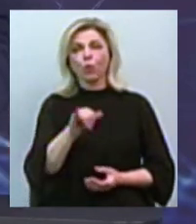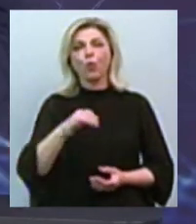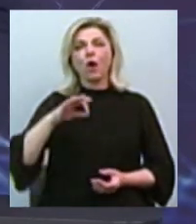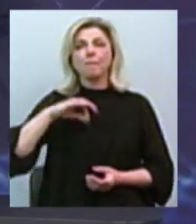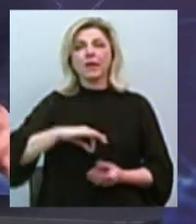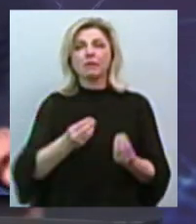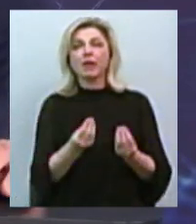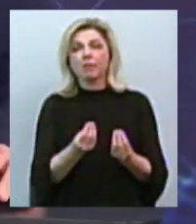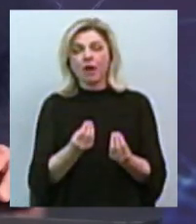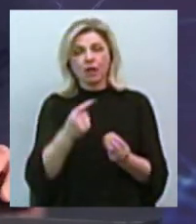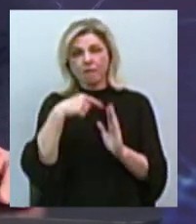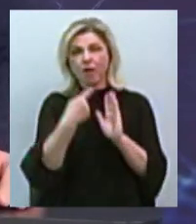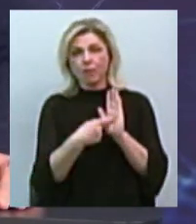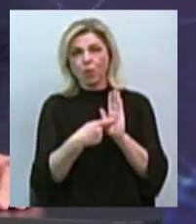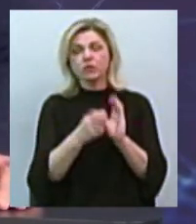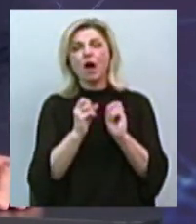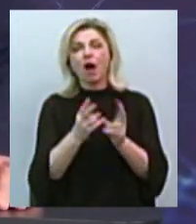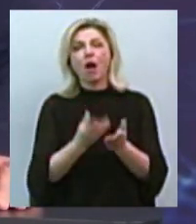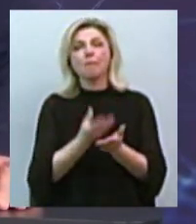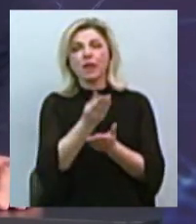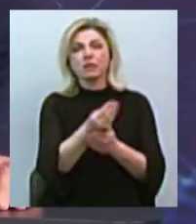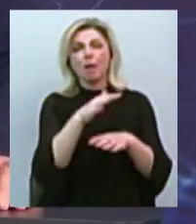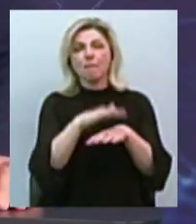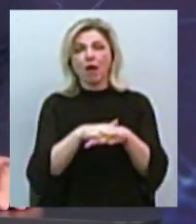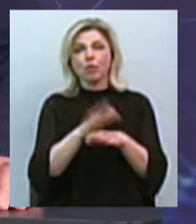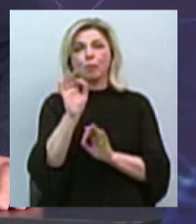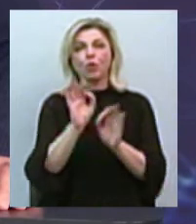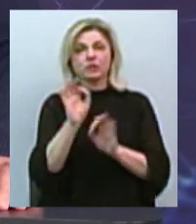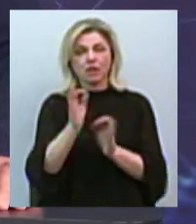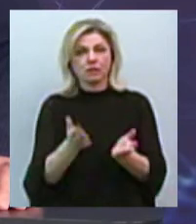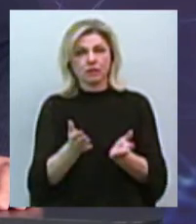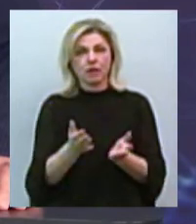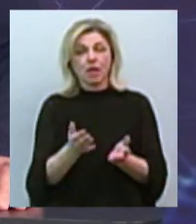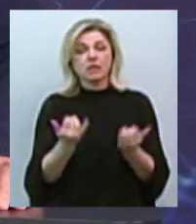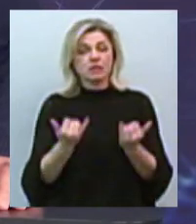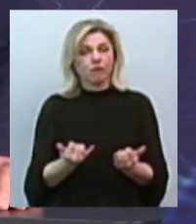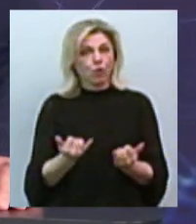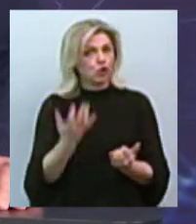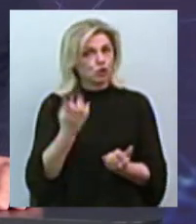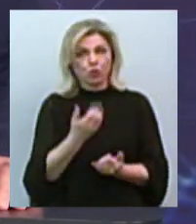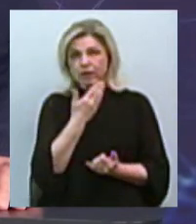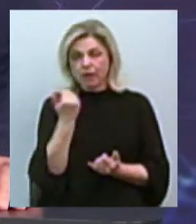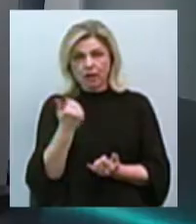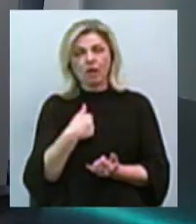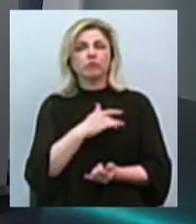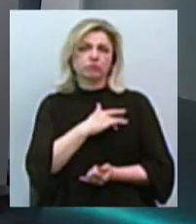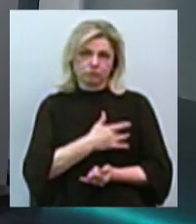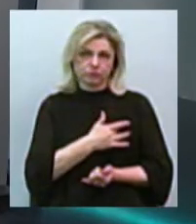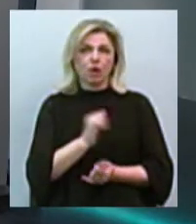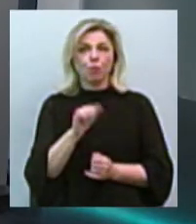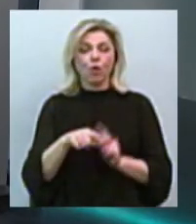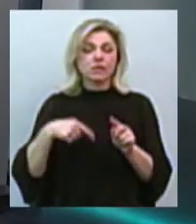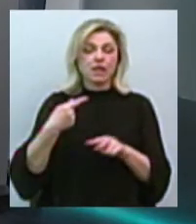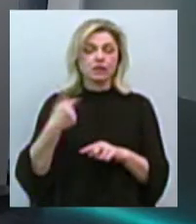остается вопрос, а как оплатить банку проценты? На самом-то деле еще сегодня нет. Но я подозреваю, что уже на следующей